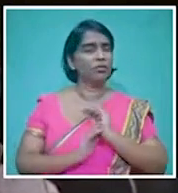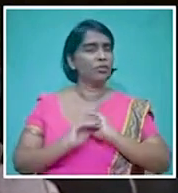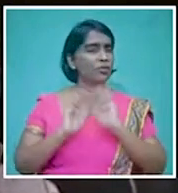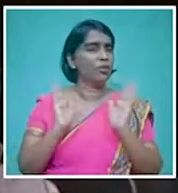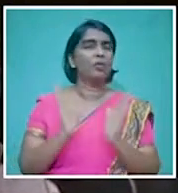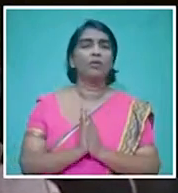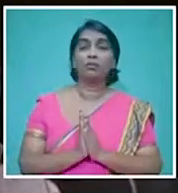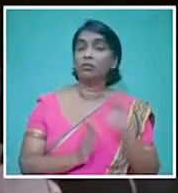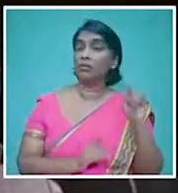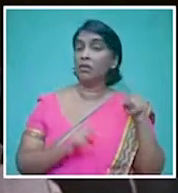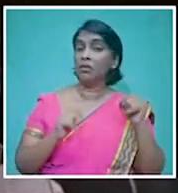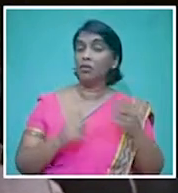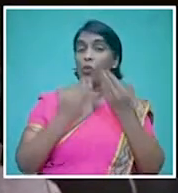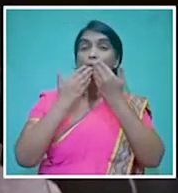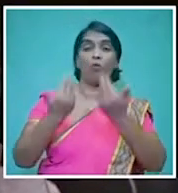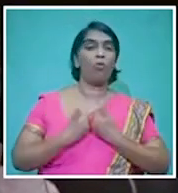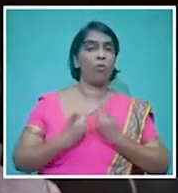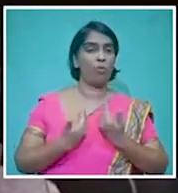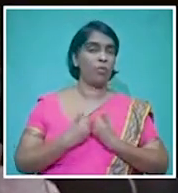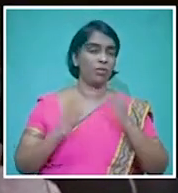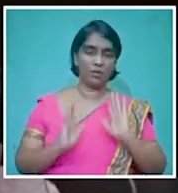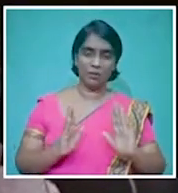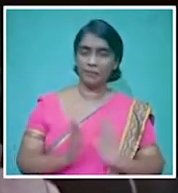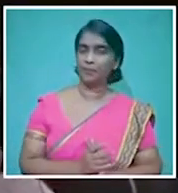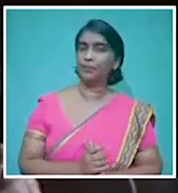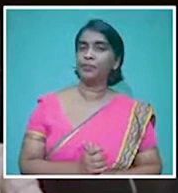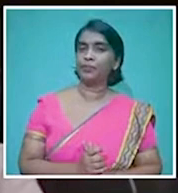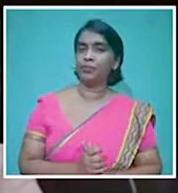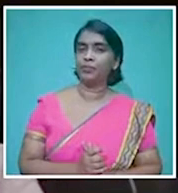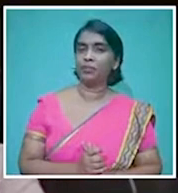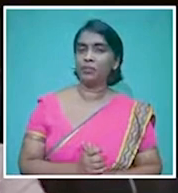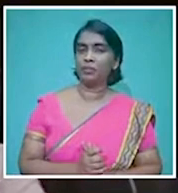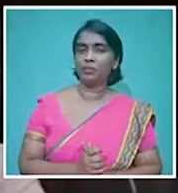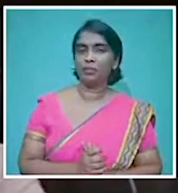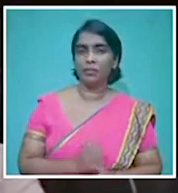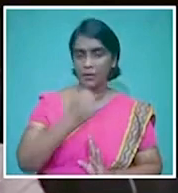දේ පිළිබඳව ඔහු දැන් අපිට උපදෙස් දෙමින් යන්නේ හා ඉතින්